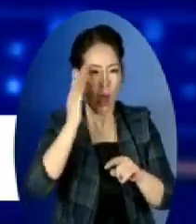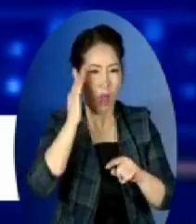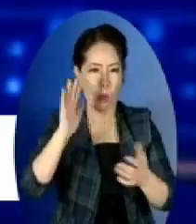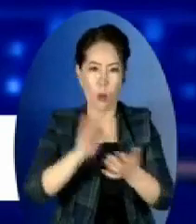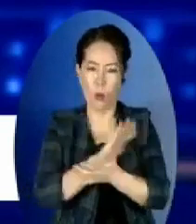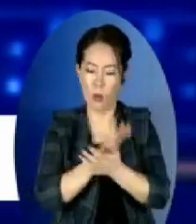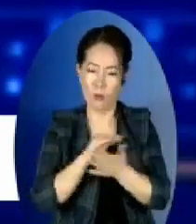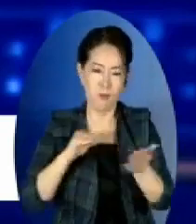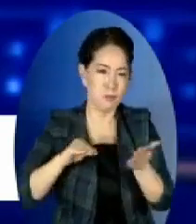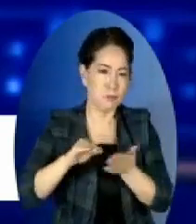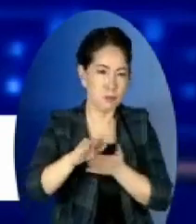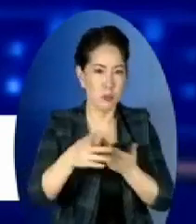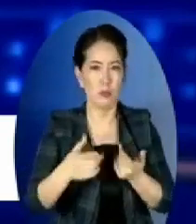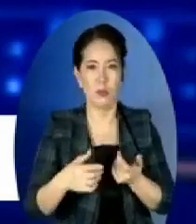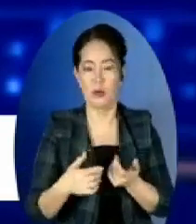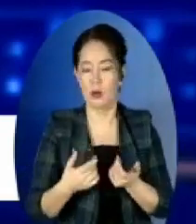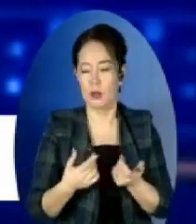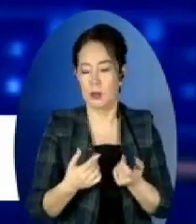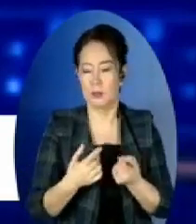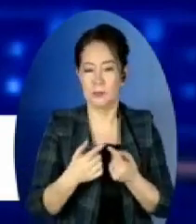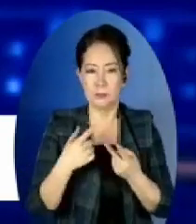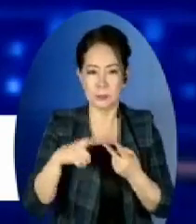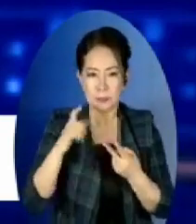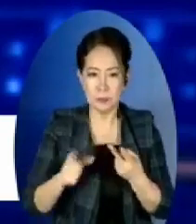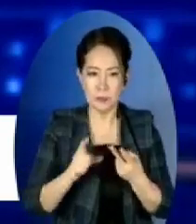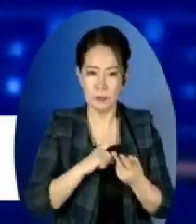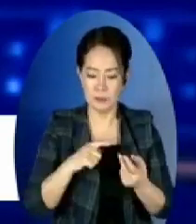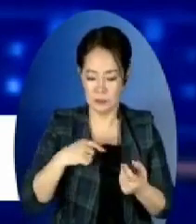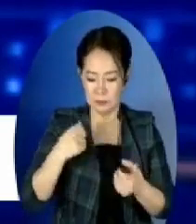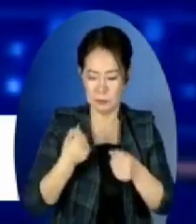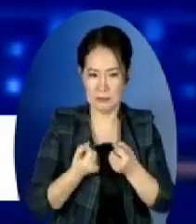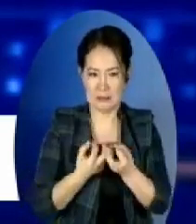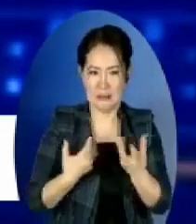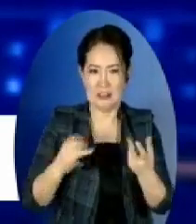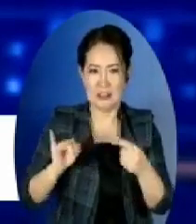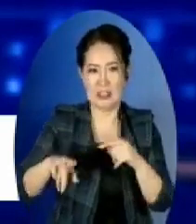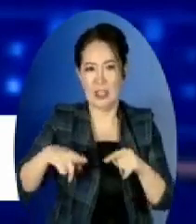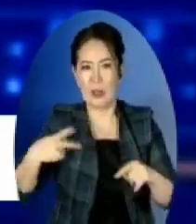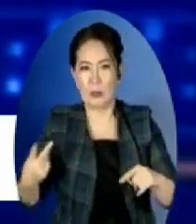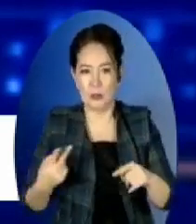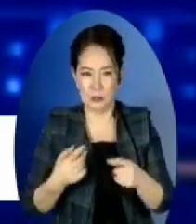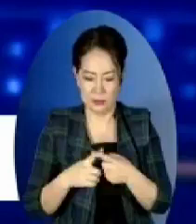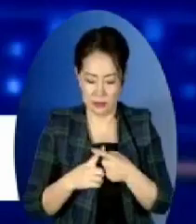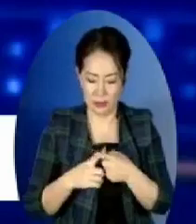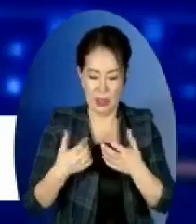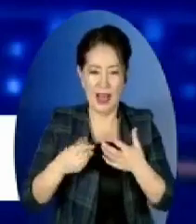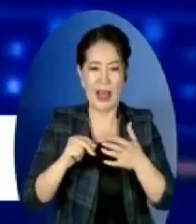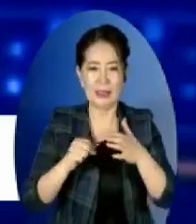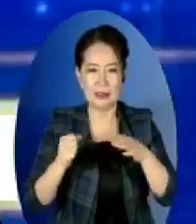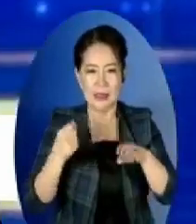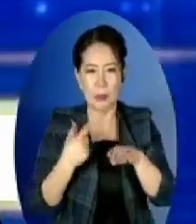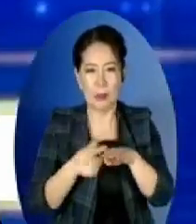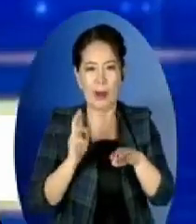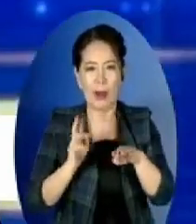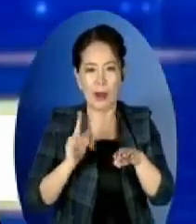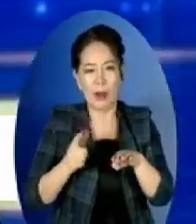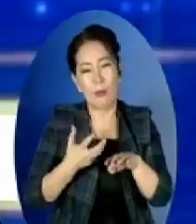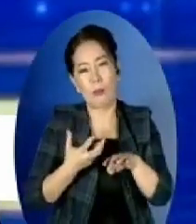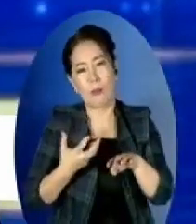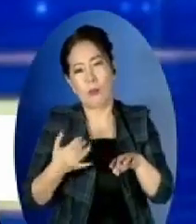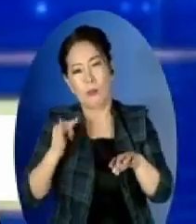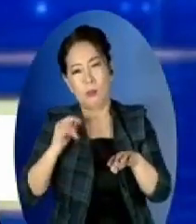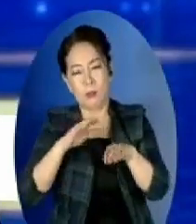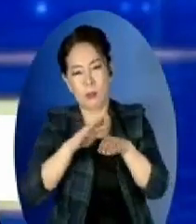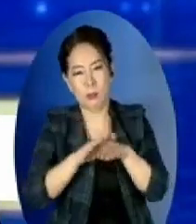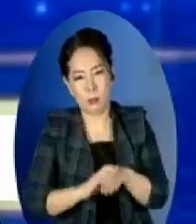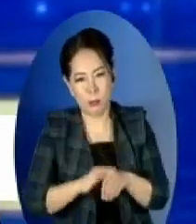хурд хөтрүүлэх юм уу эсвэл бол тухайн одоо хүн тээврийн норм хөтрүүлэх ачаа параметрын одоо жин илүүд хөтүүлэх